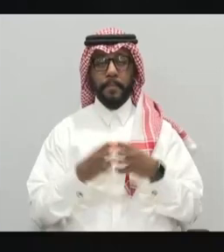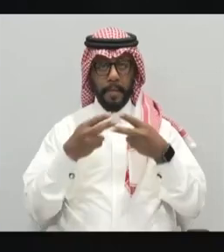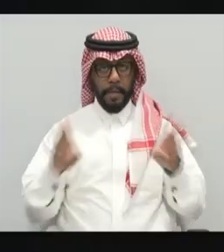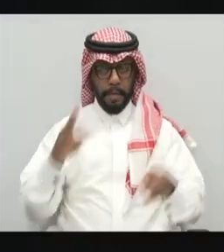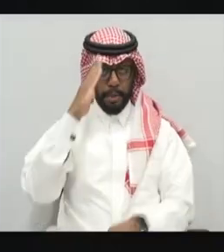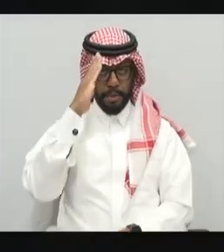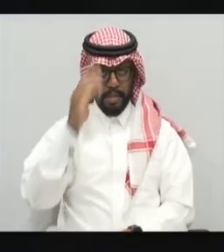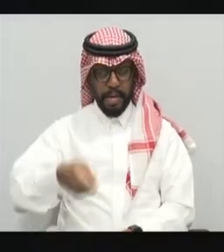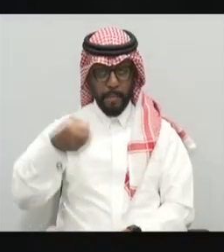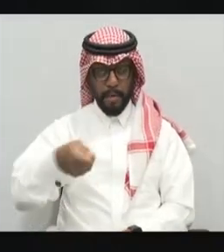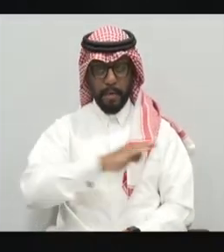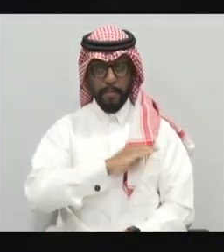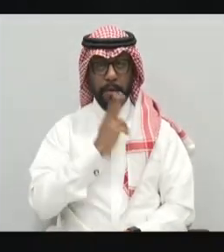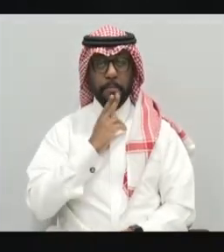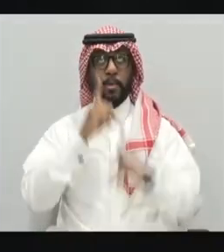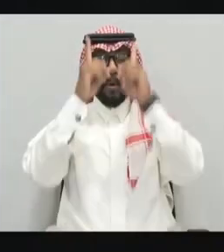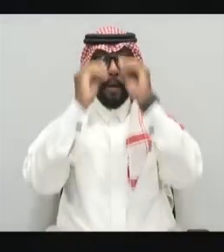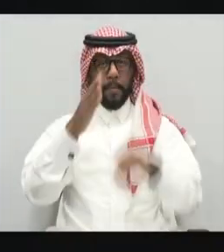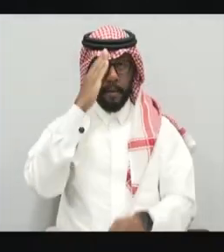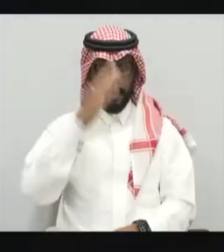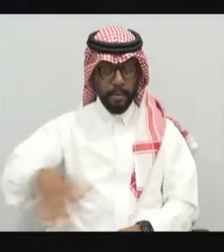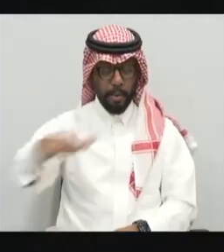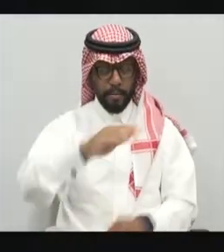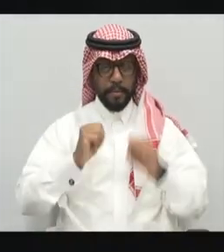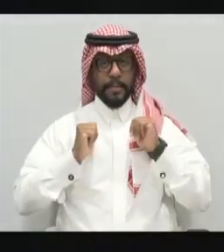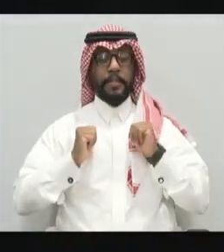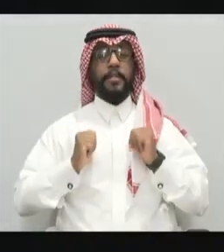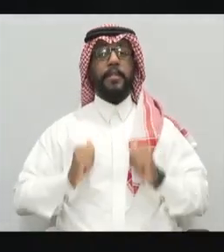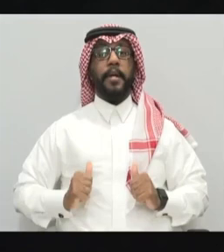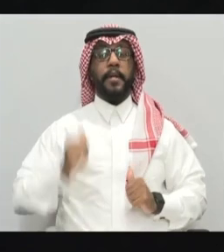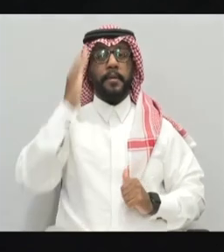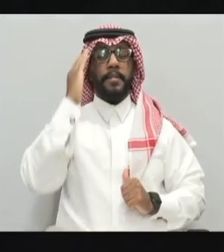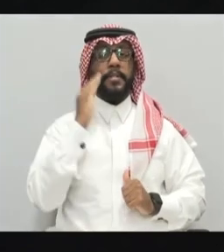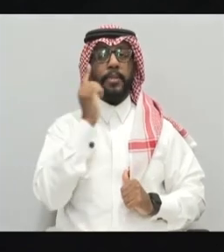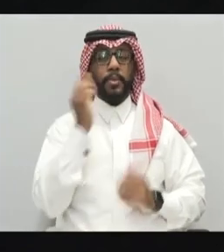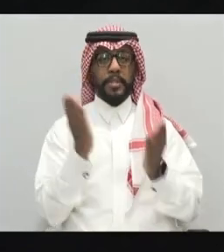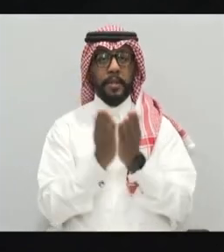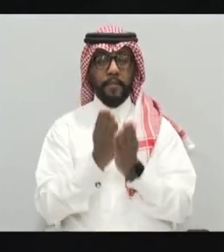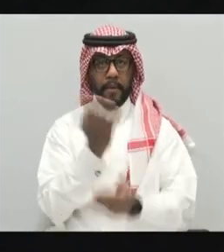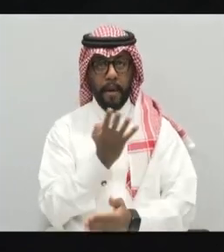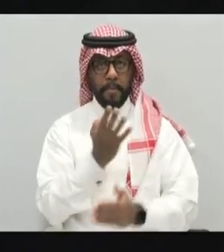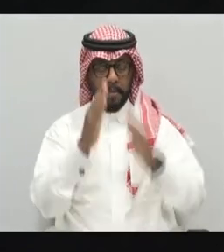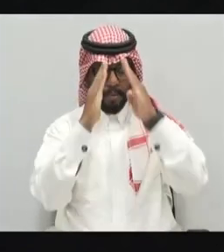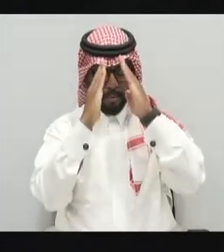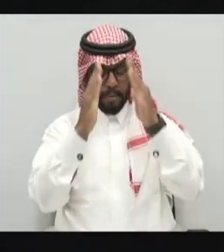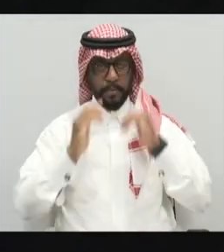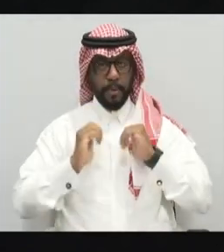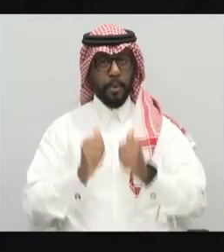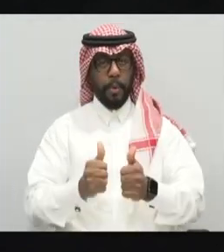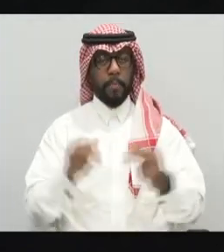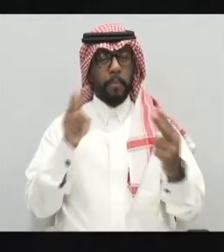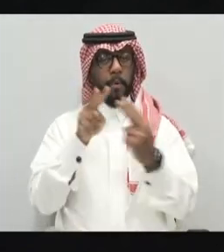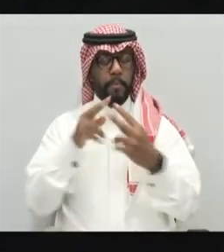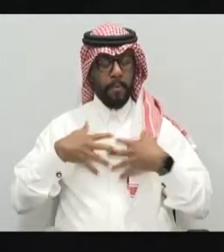السلام عليكم ورحمه الله وبركاته احبتي طلاب وطالبات الصف الرابع الابتدائي طاب يومكم اتمنى